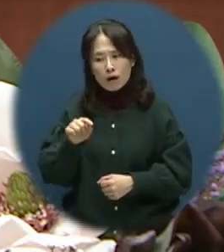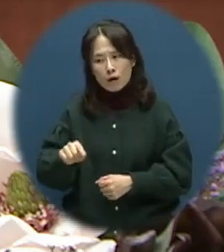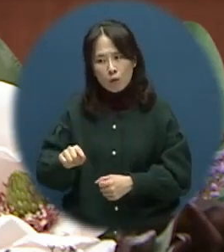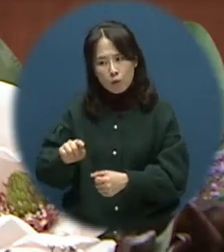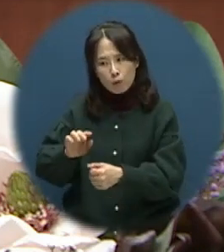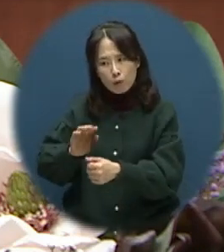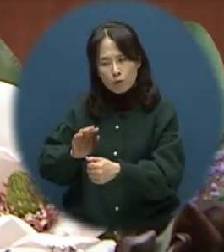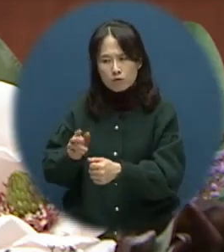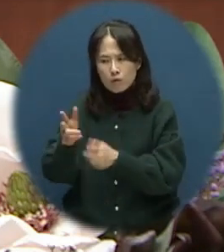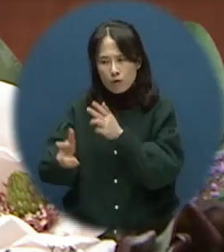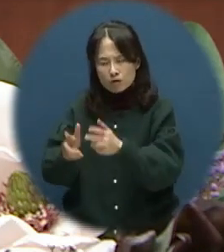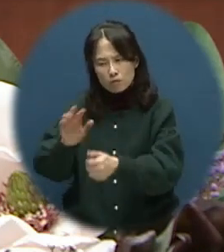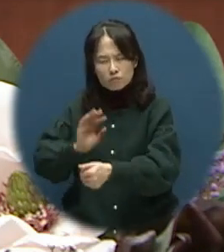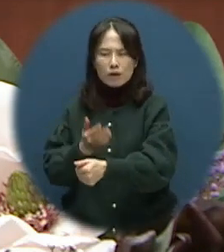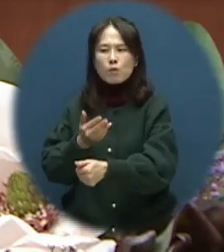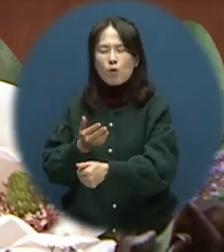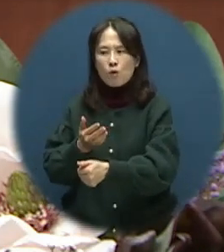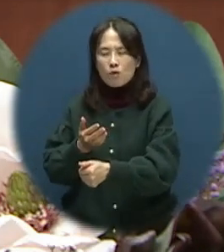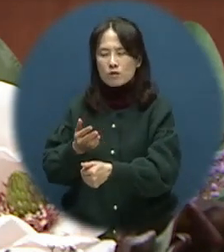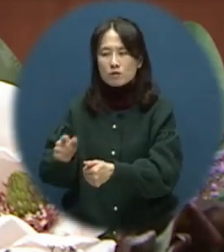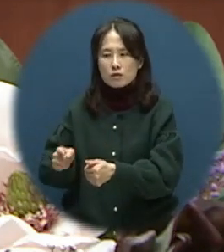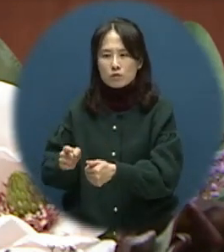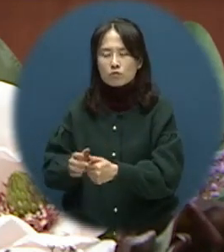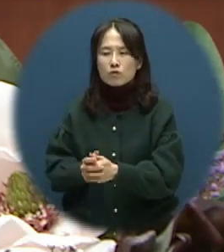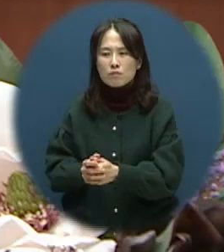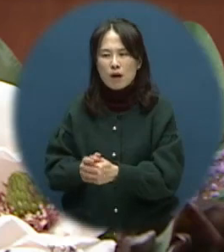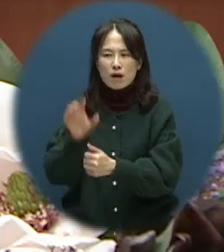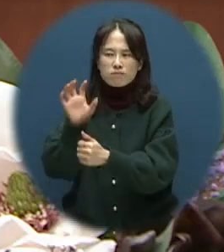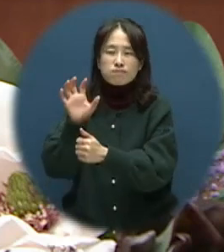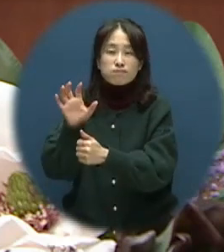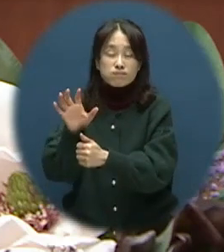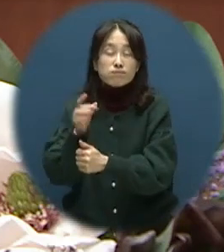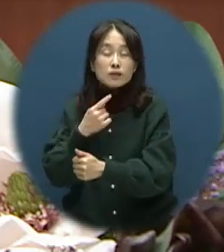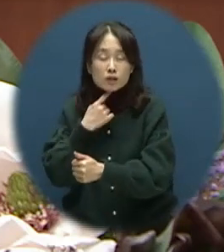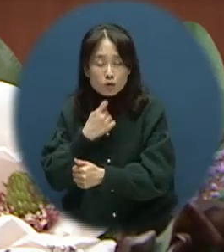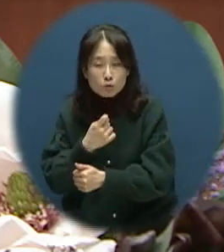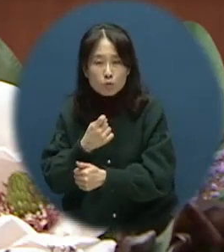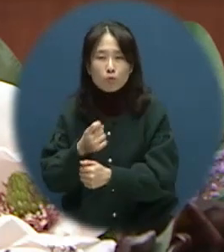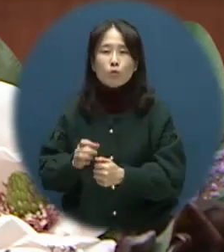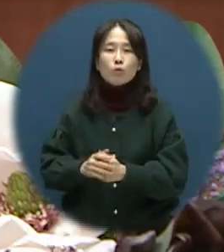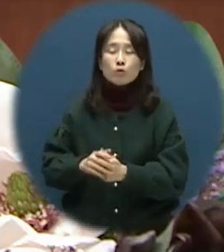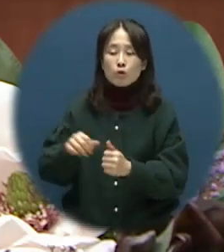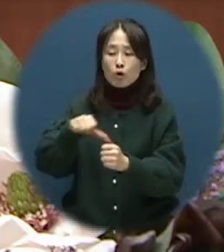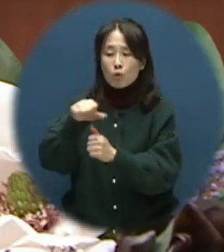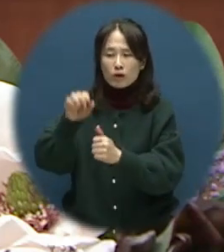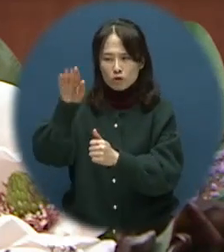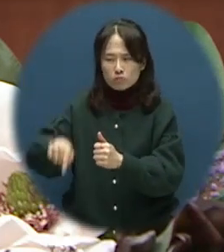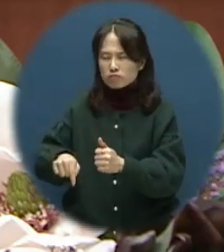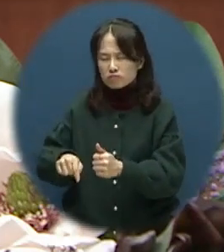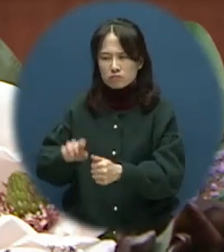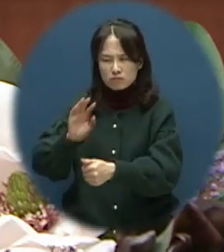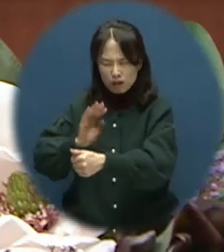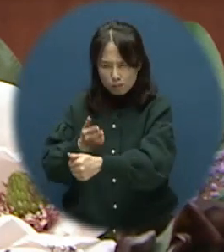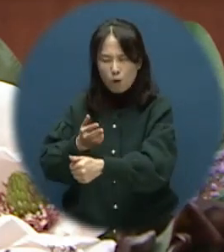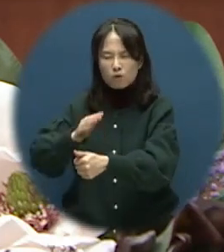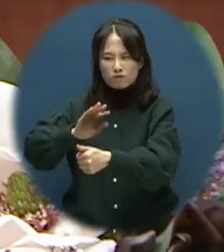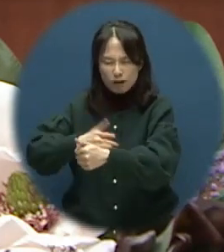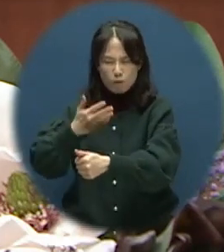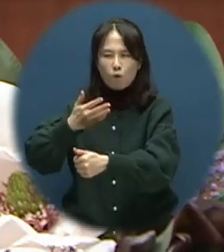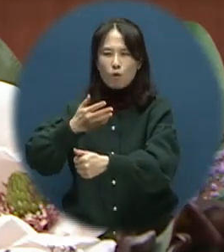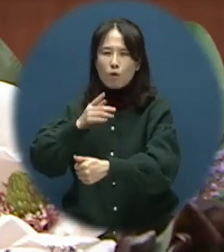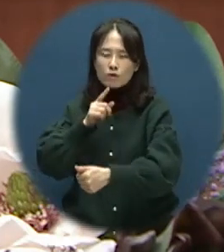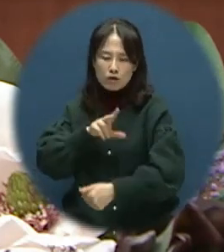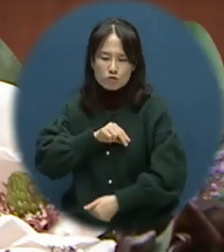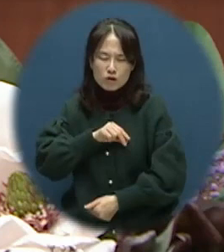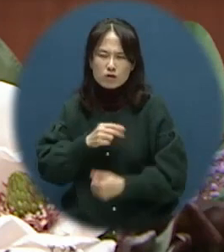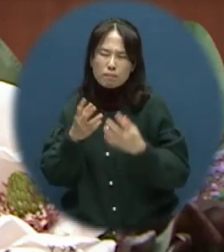된다라고 환경부에 질타를 했고요. 그다음에 원주지방환경청에서도 그 환경영향 초안에 대해서 이것은 안 된다라는